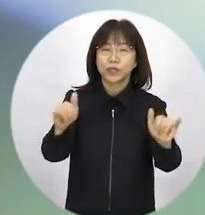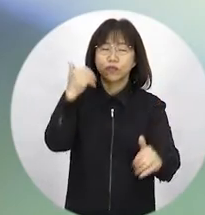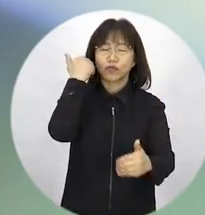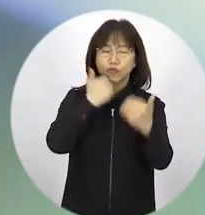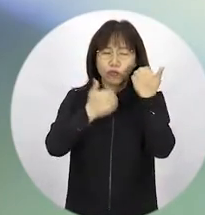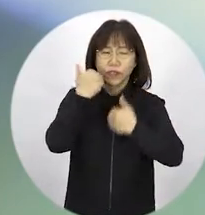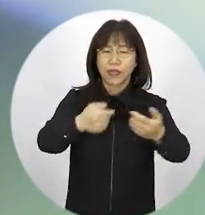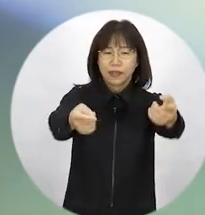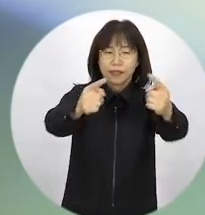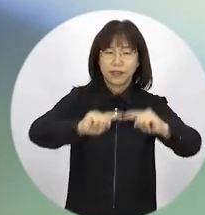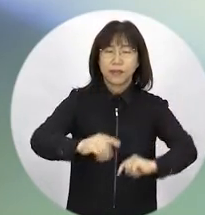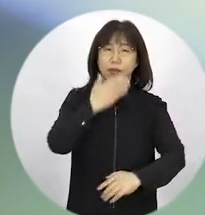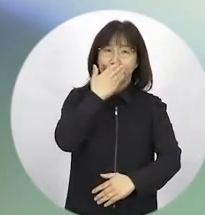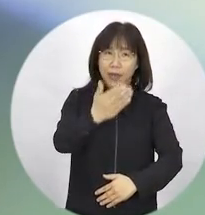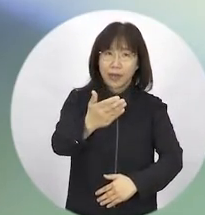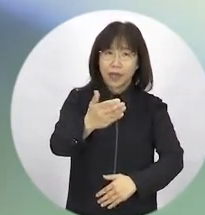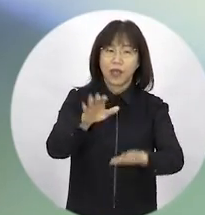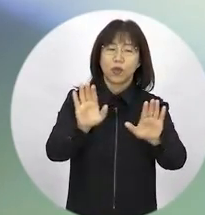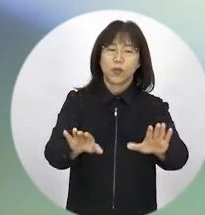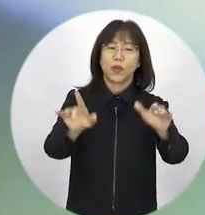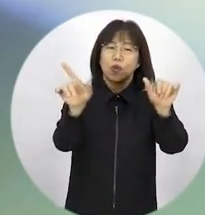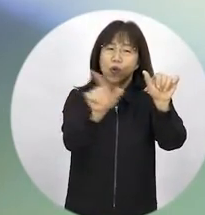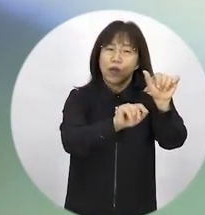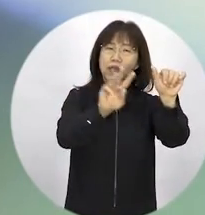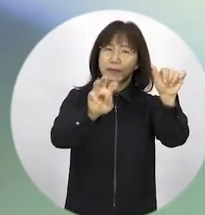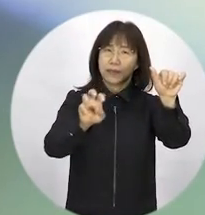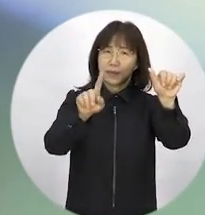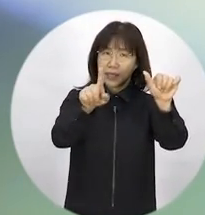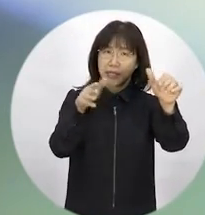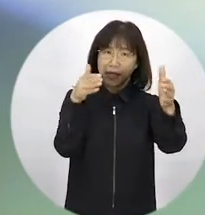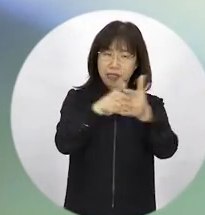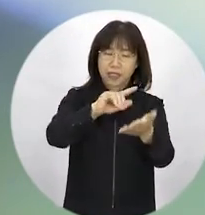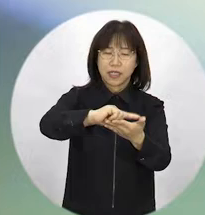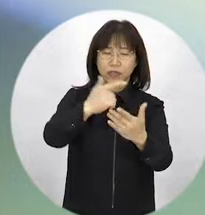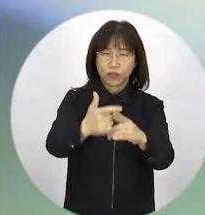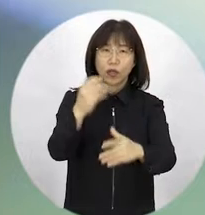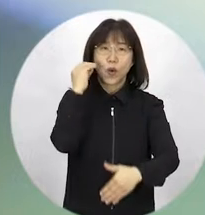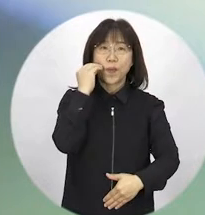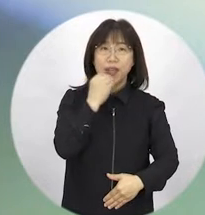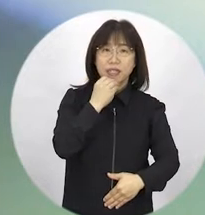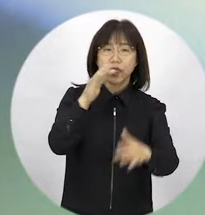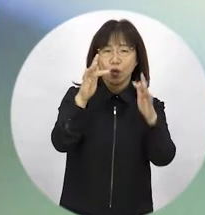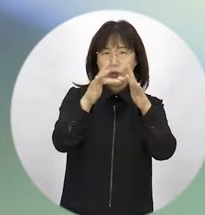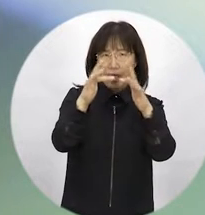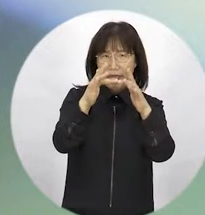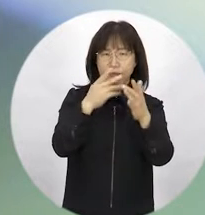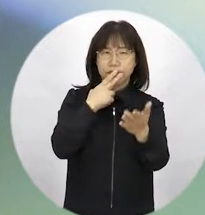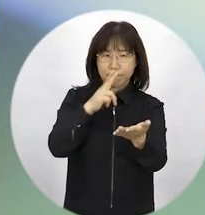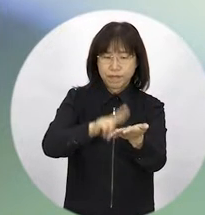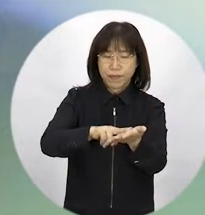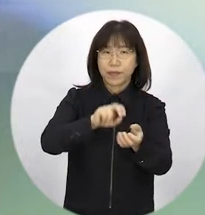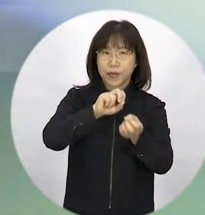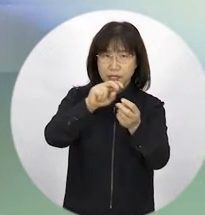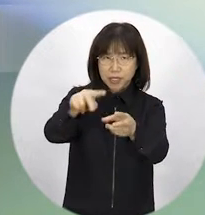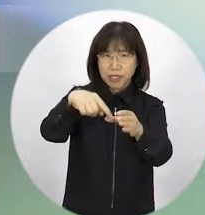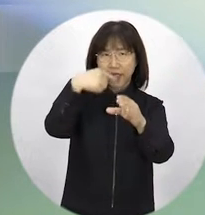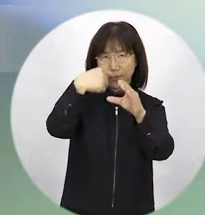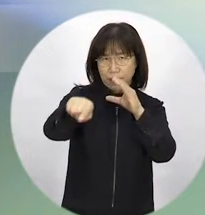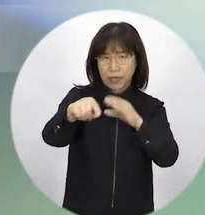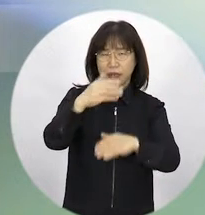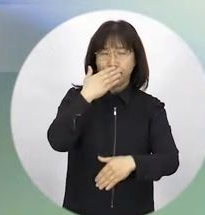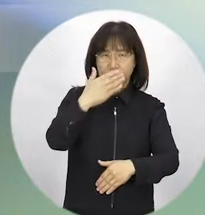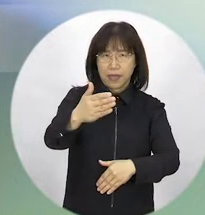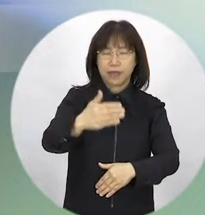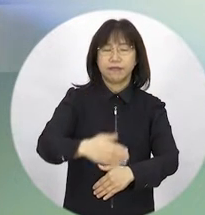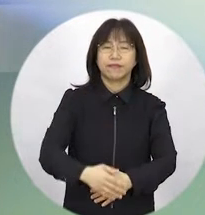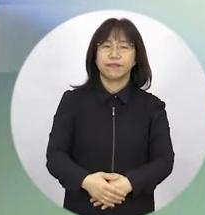강서구민이라면 누구나 공모에 참여할 수 있으며 오는 5월 31일까지 강서구청 홈페이지 온라인이나 우편 또는